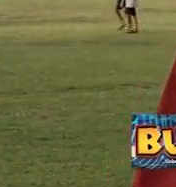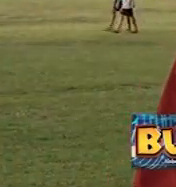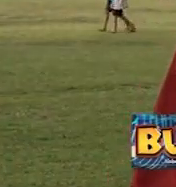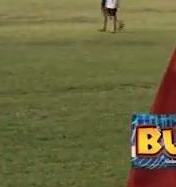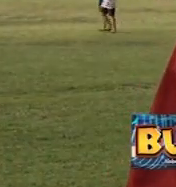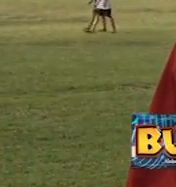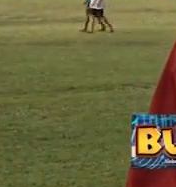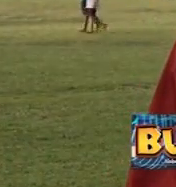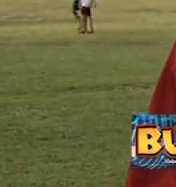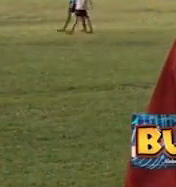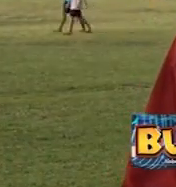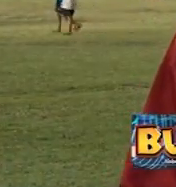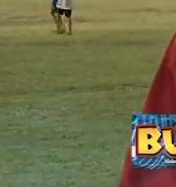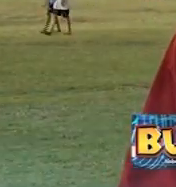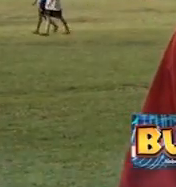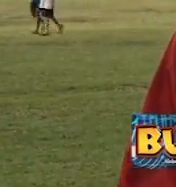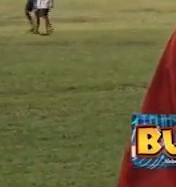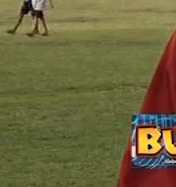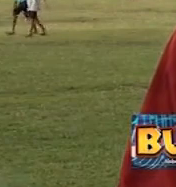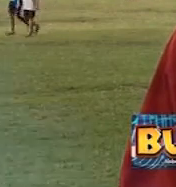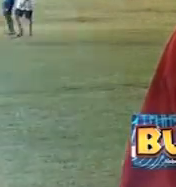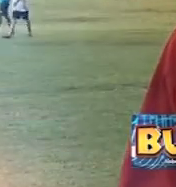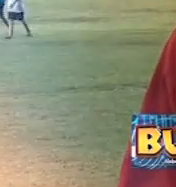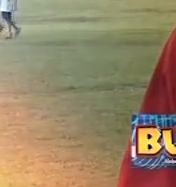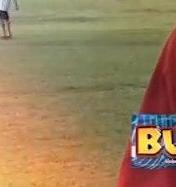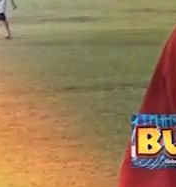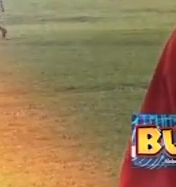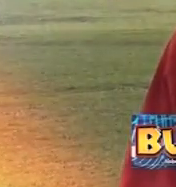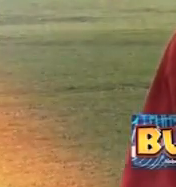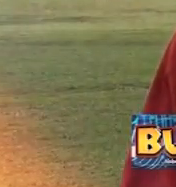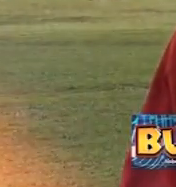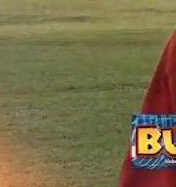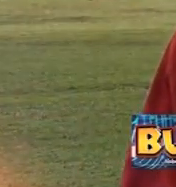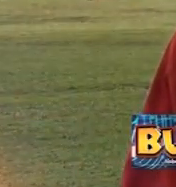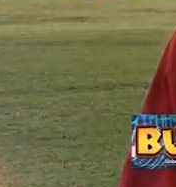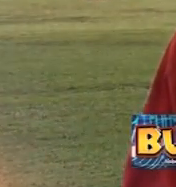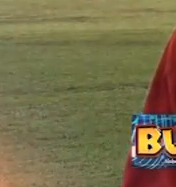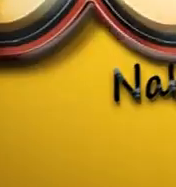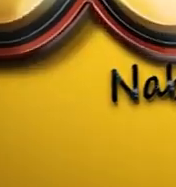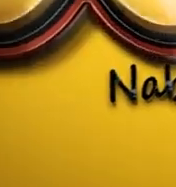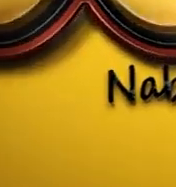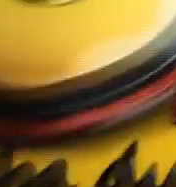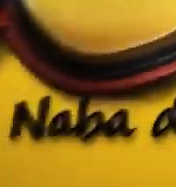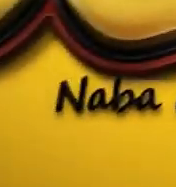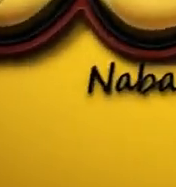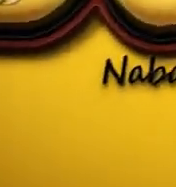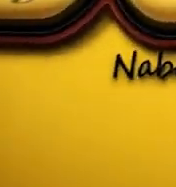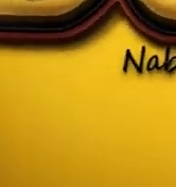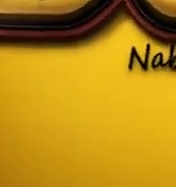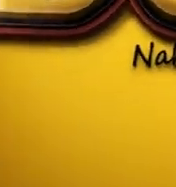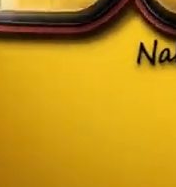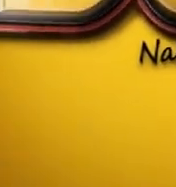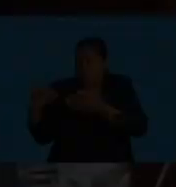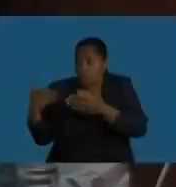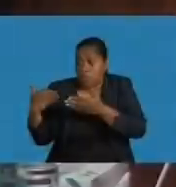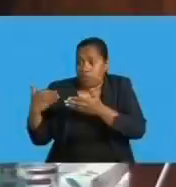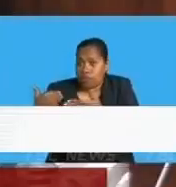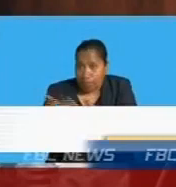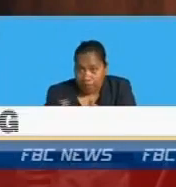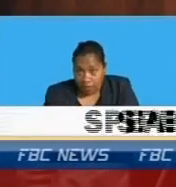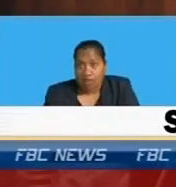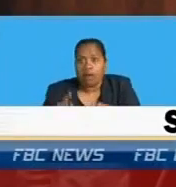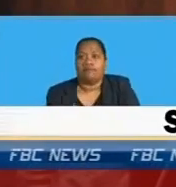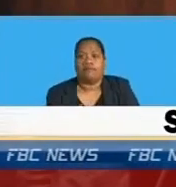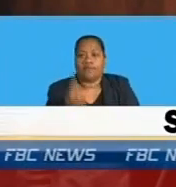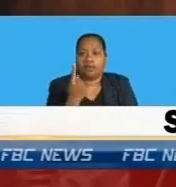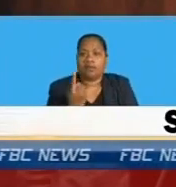yang melambasa. Do barongo na Bula FM, nambando. Bula FM, nambando na seri.